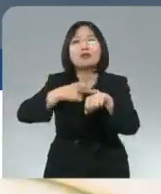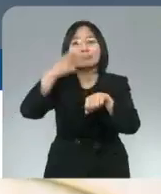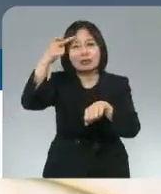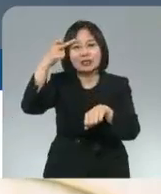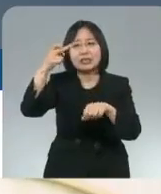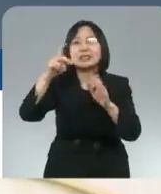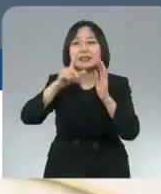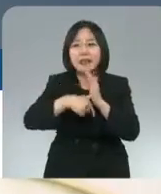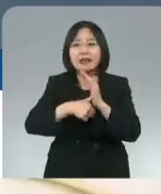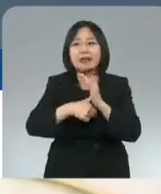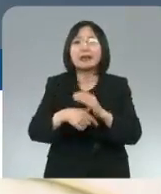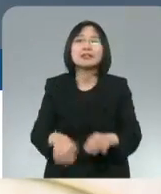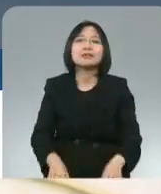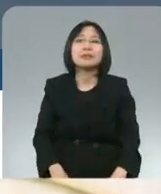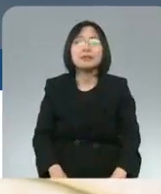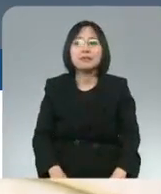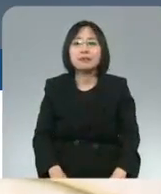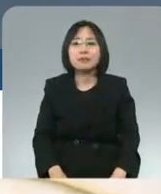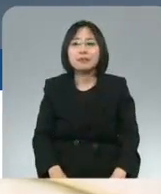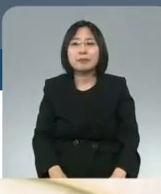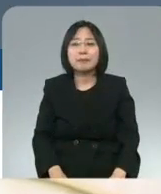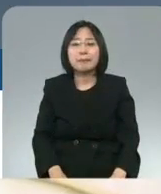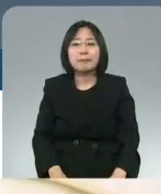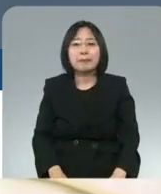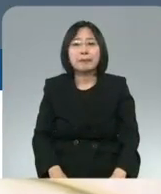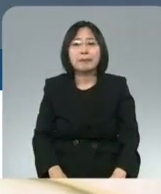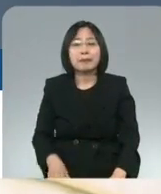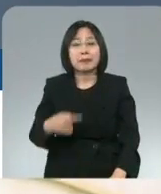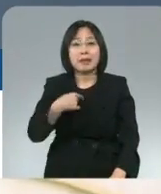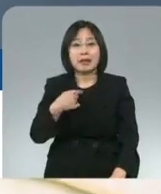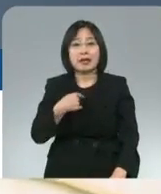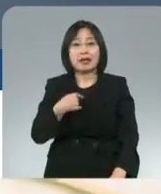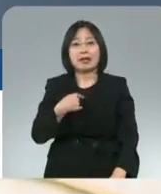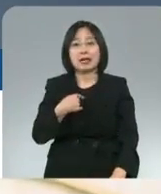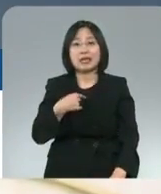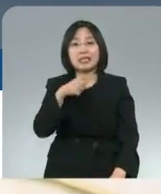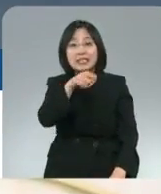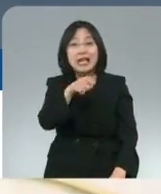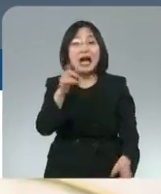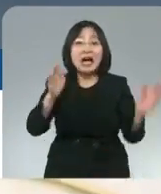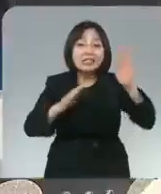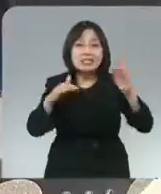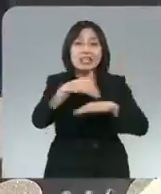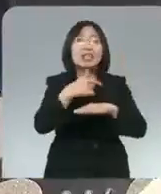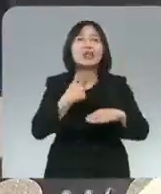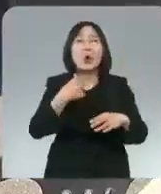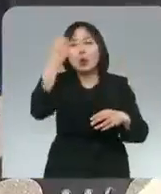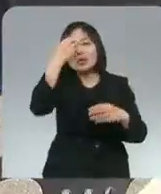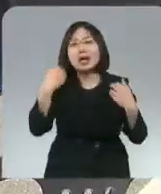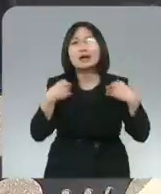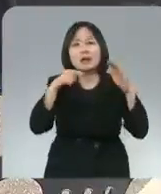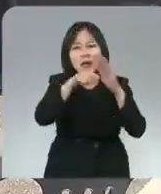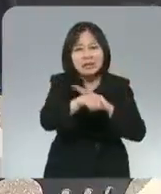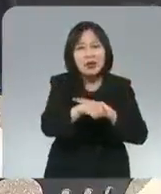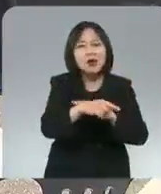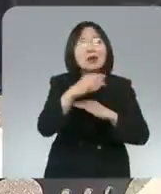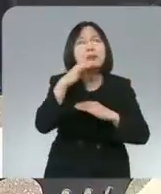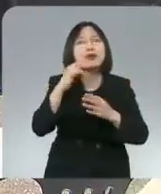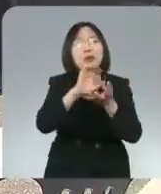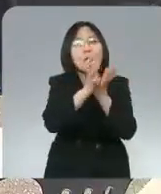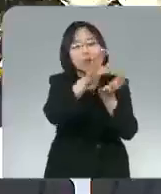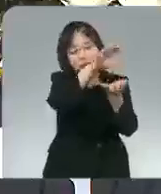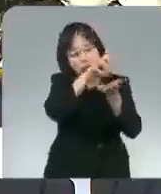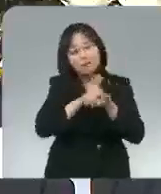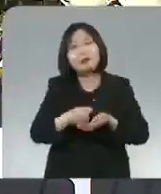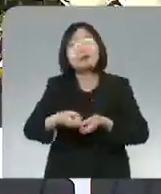laquelle à chavirer le navire en jetant des fleurs de cerisier de chrysanthèmes elles ont consolé les âmes de leurs enfants décédés